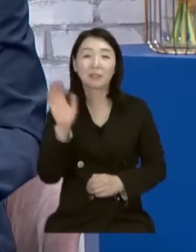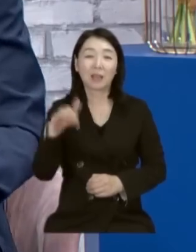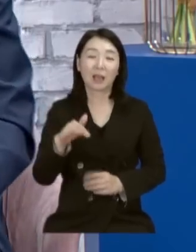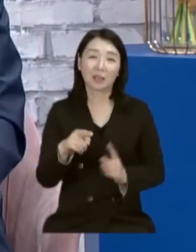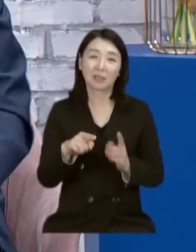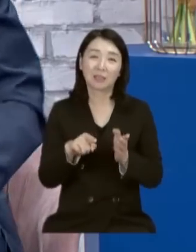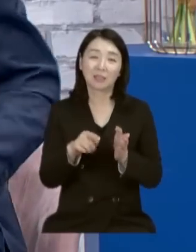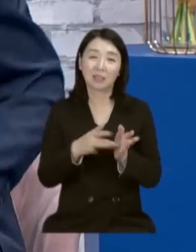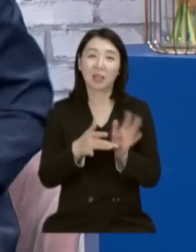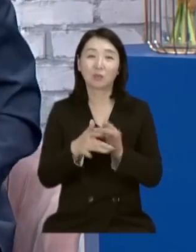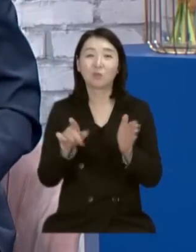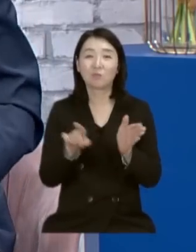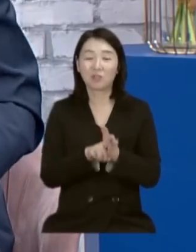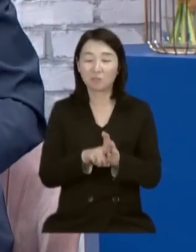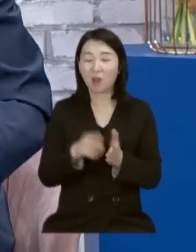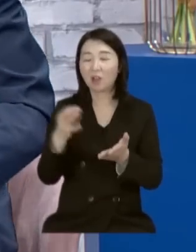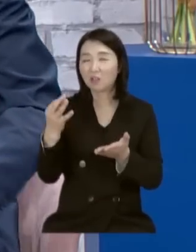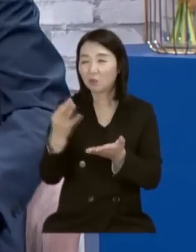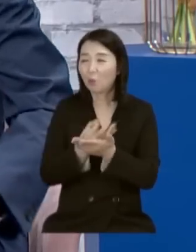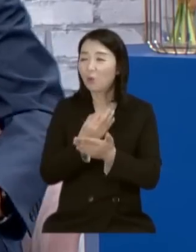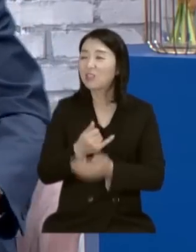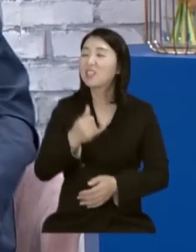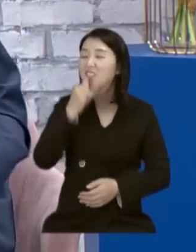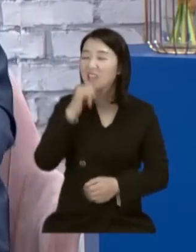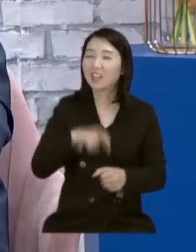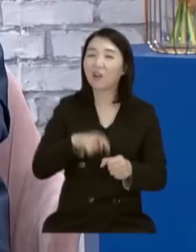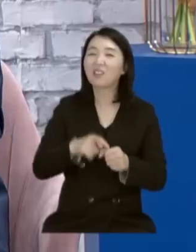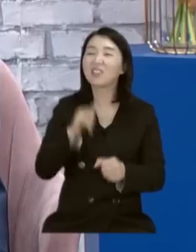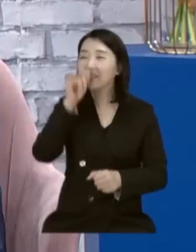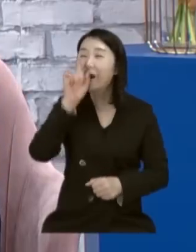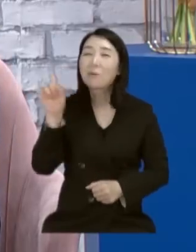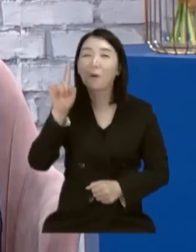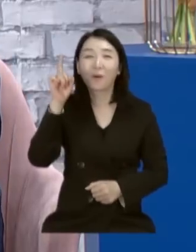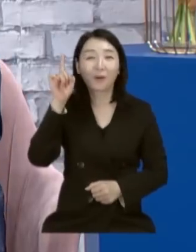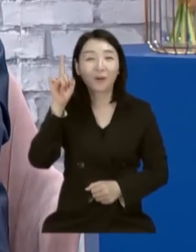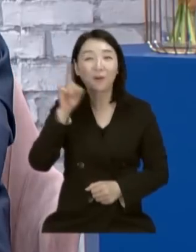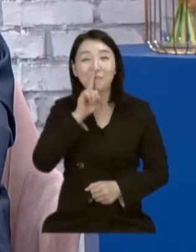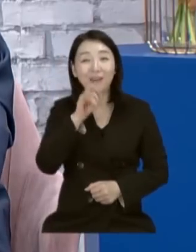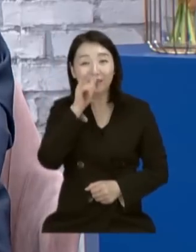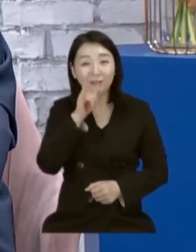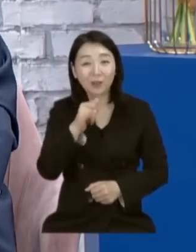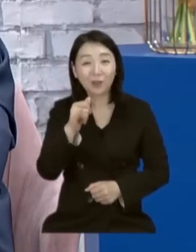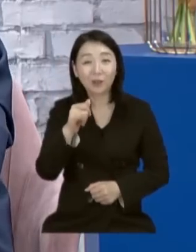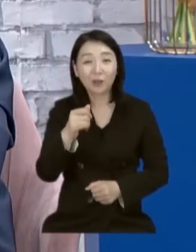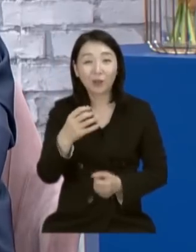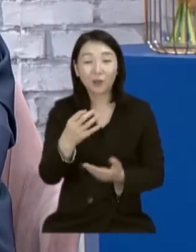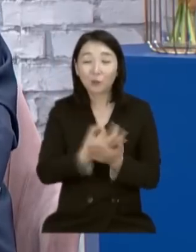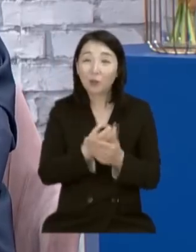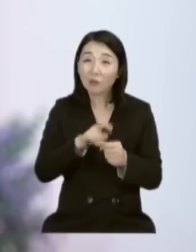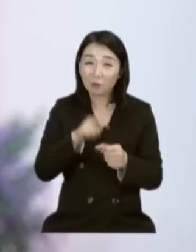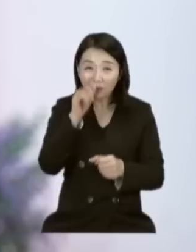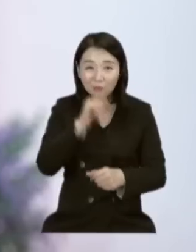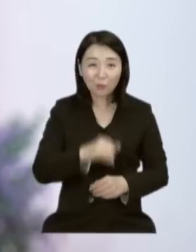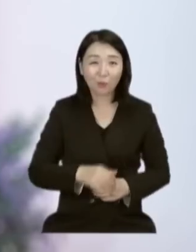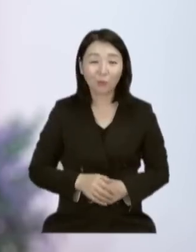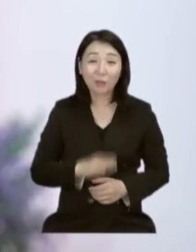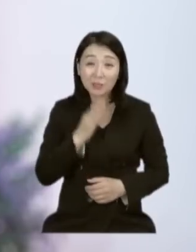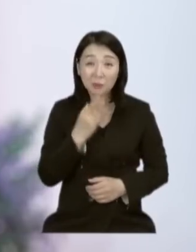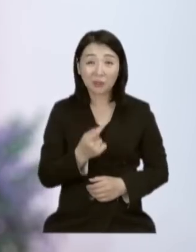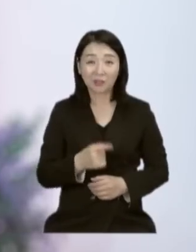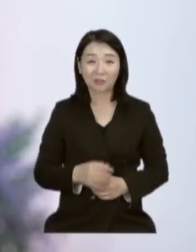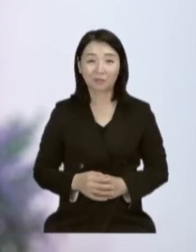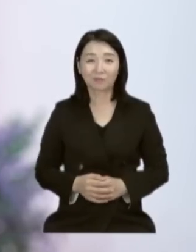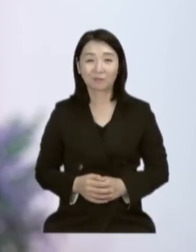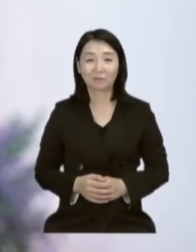야 예수 믿으면 돈이 나오냐 떡이 나오냐 돈이 나오고 떡이 나오더라니까요.